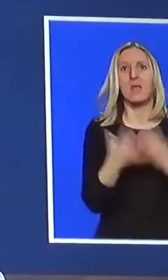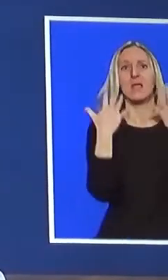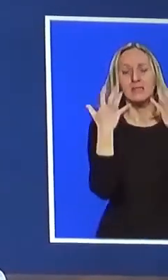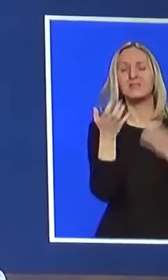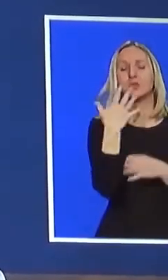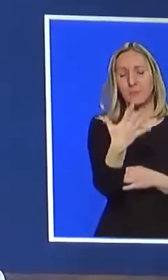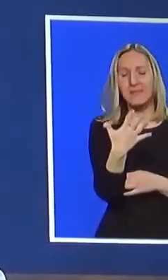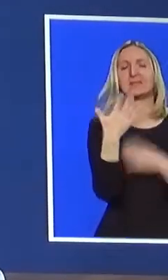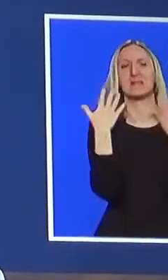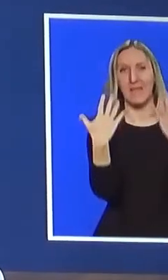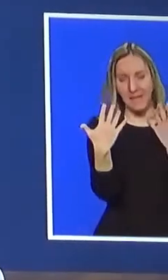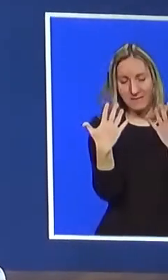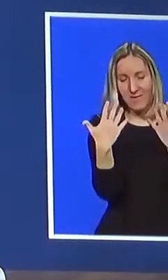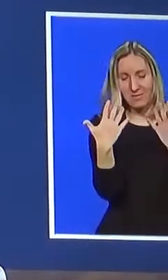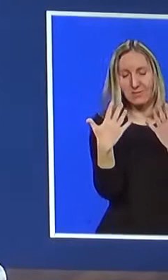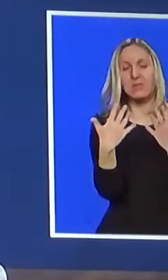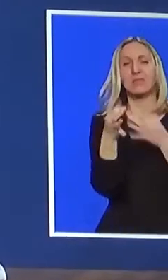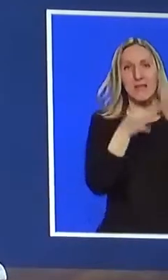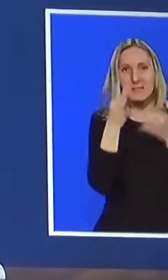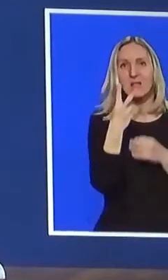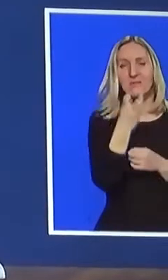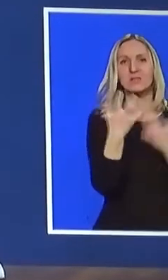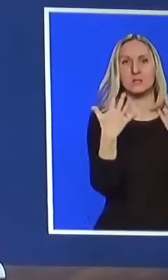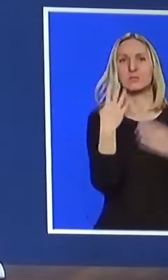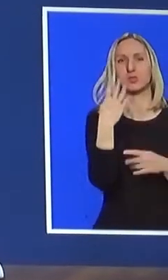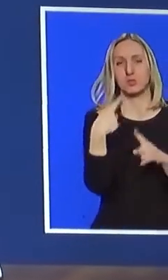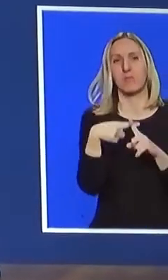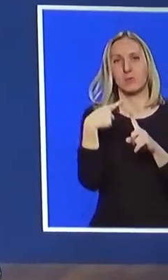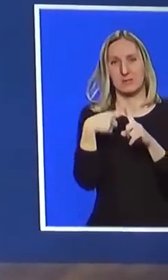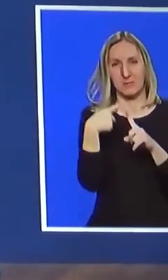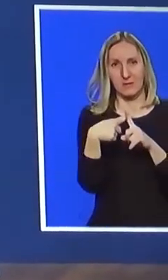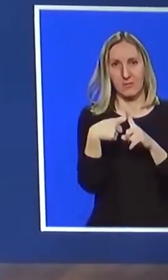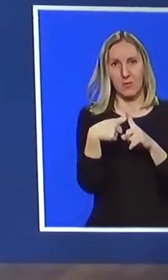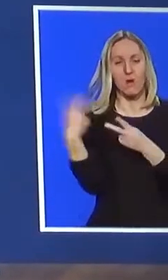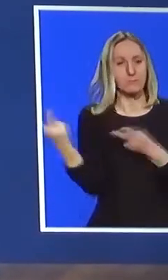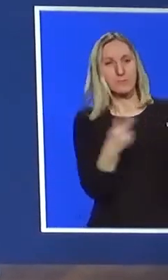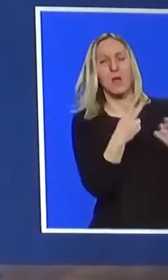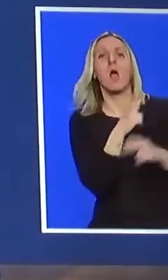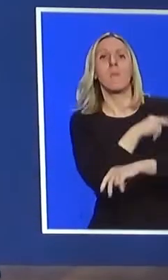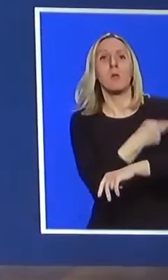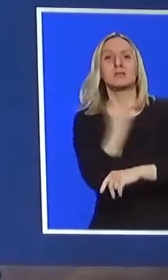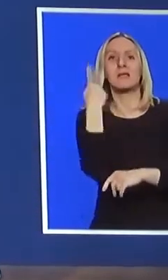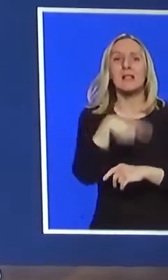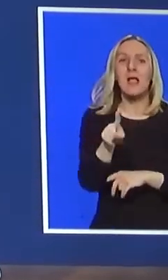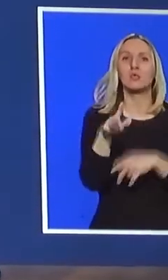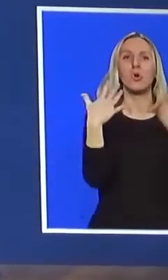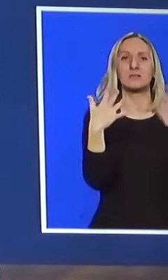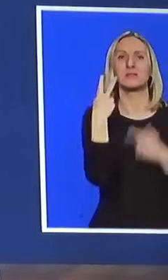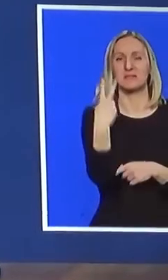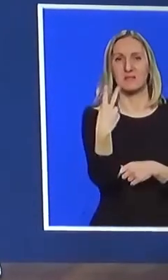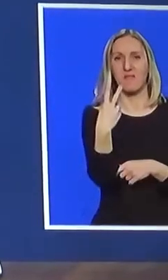959 osoba, od kojih je 284 pozitivno. Hospitalizovano je 1082